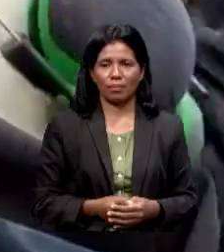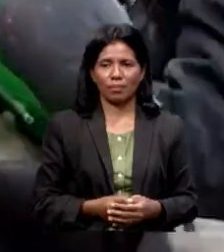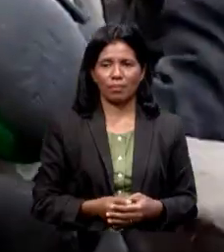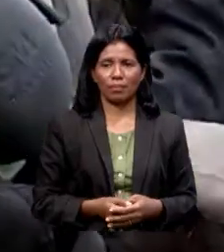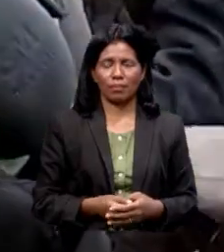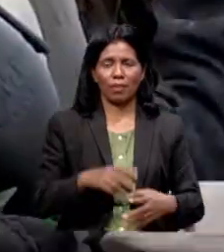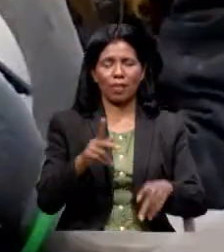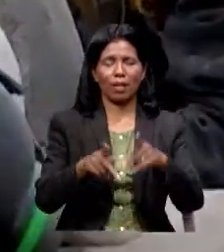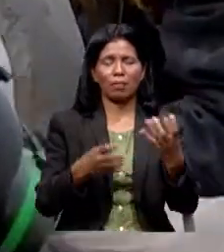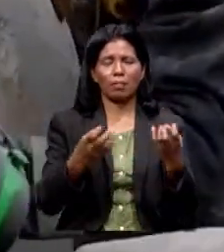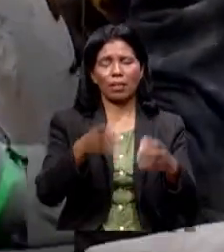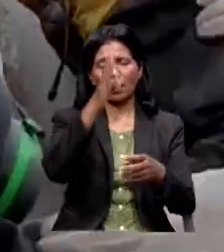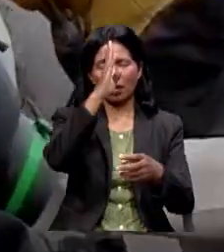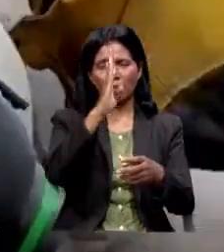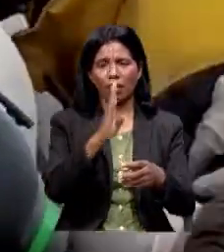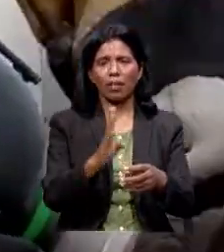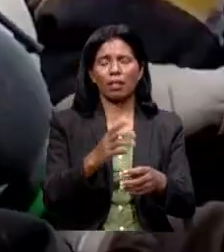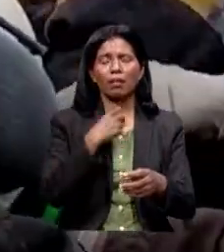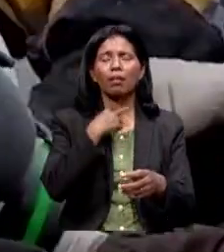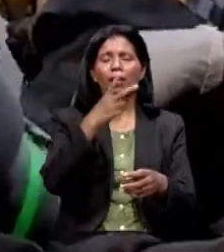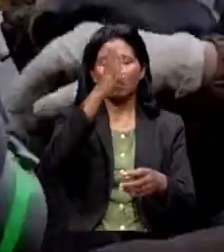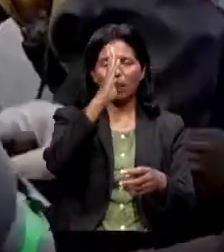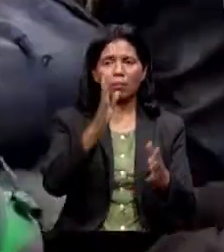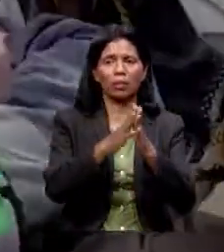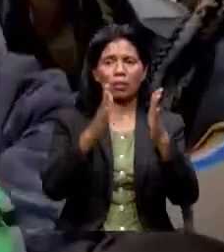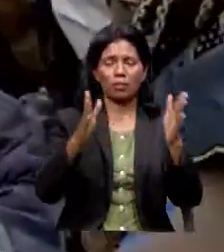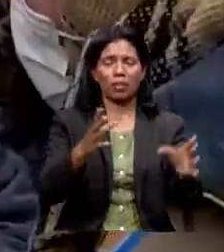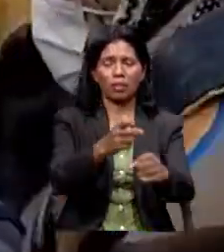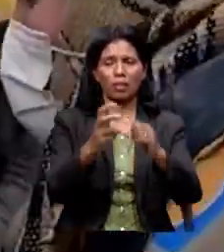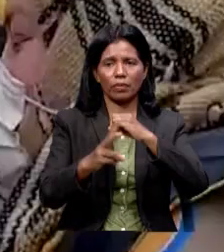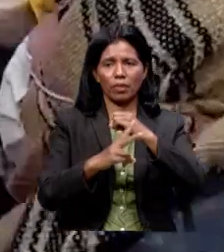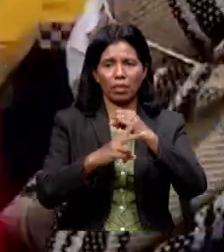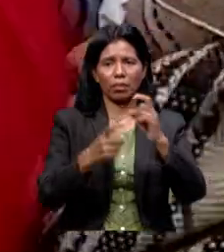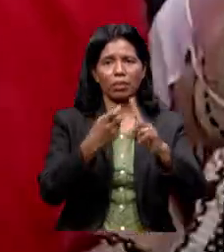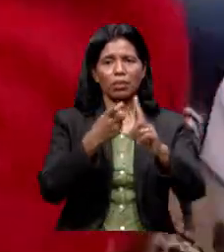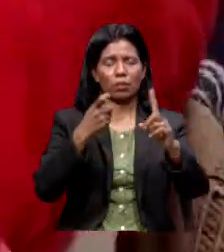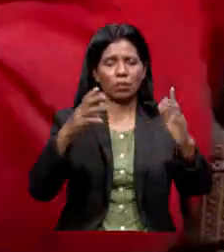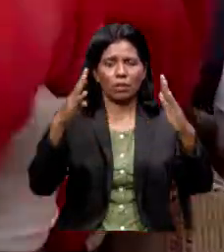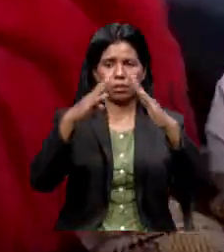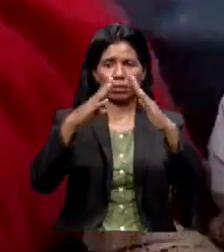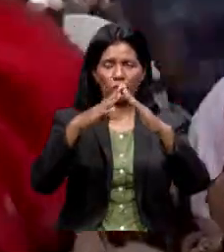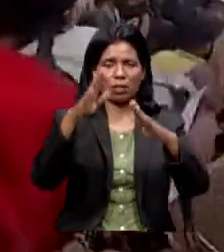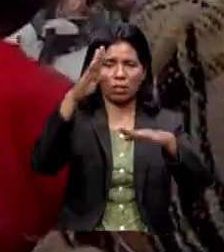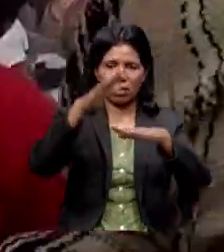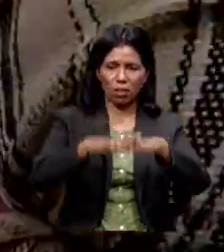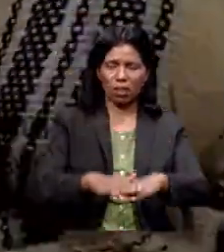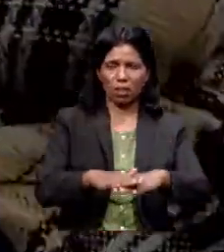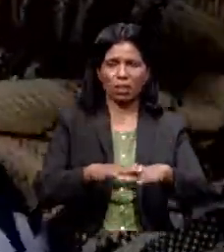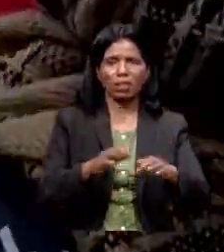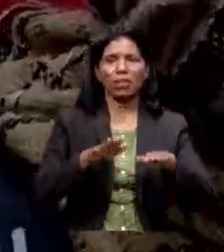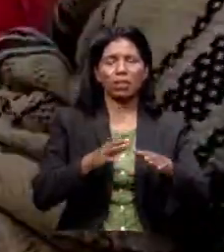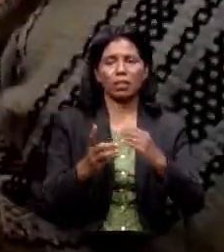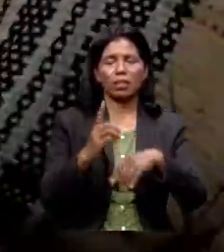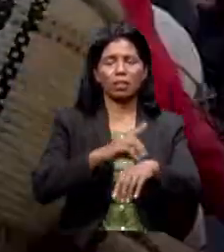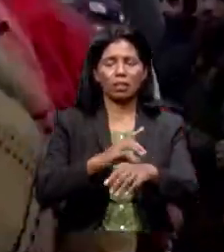Ema baraka kilar maromak nebot baing hira ekipa resgate sira asai vitima usi edifisiu hanehan nebe kauja usi rainak doko semanane iha